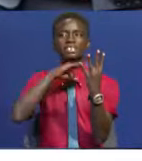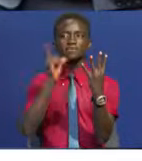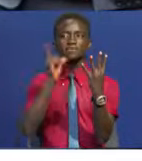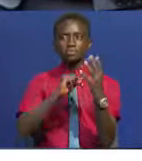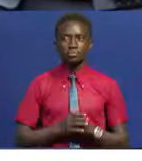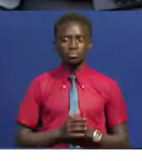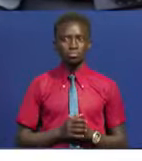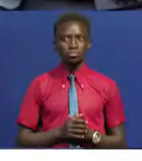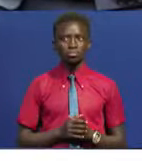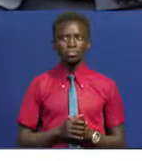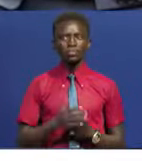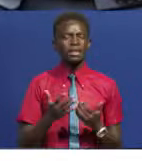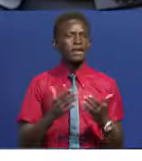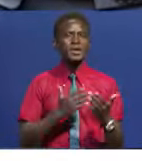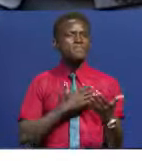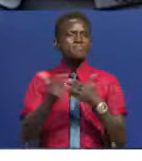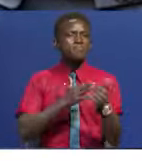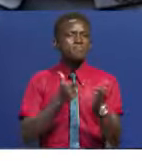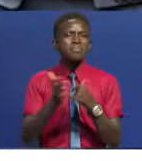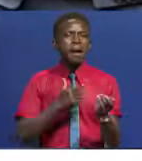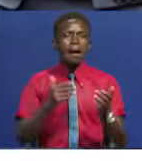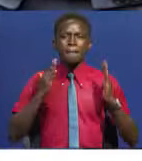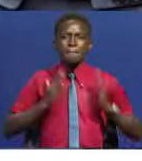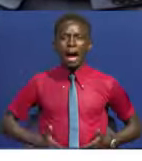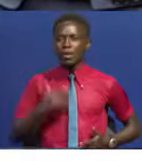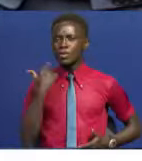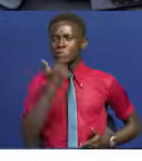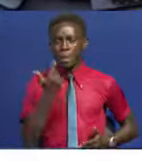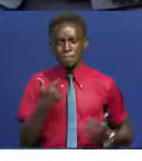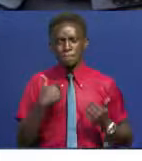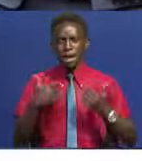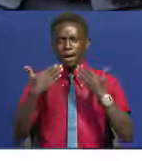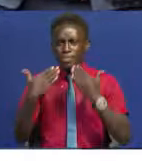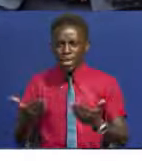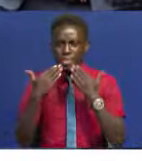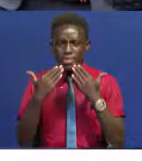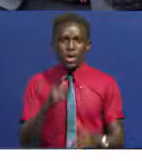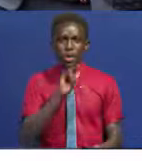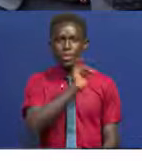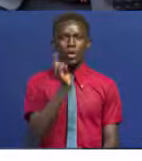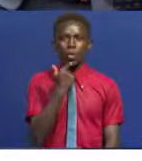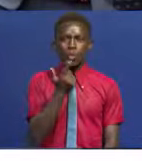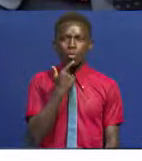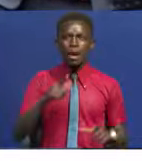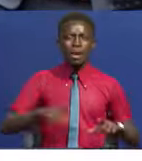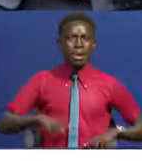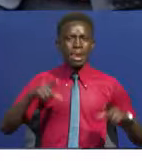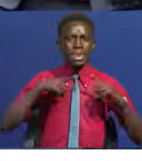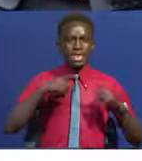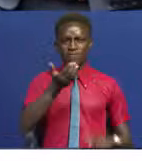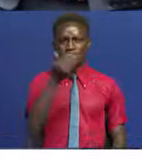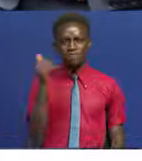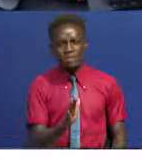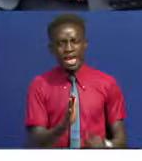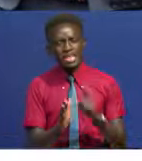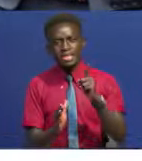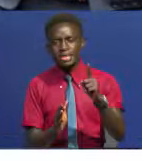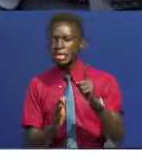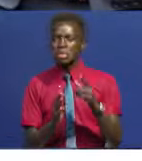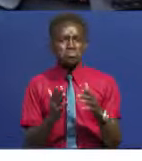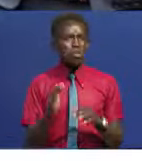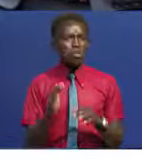no matter whose it is. And that's why I have thanked those in the informal settlements have been more cooperative. But those higher up